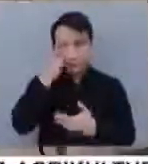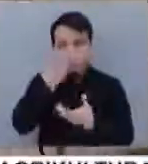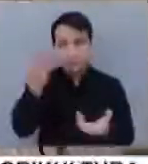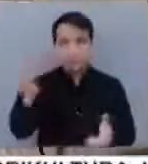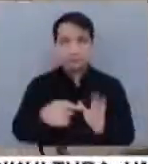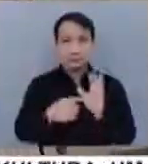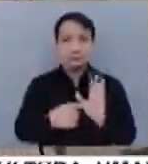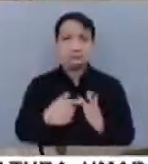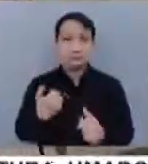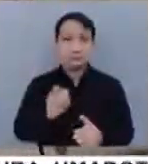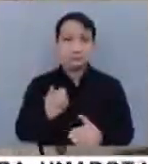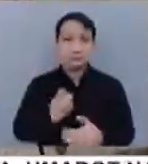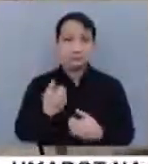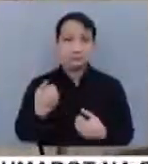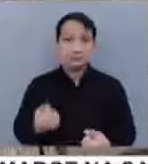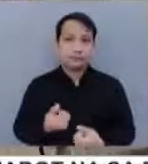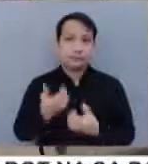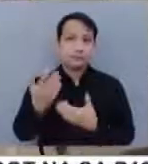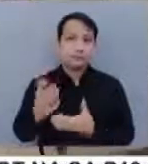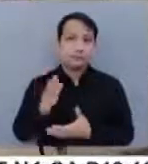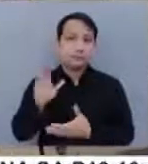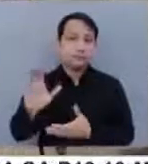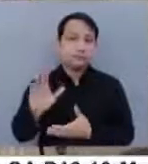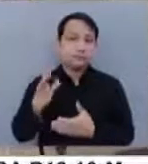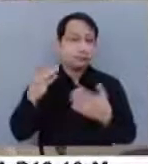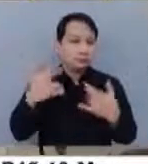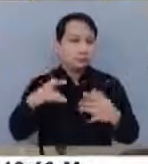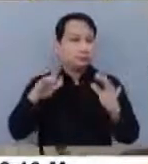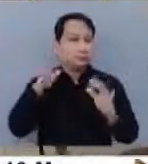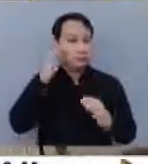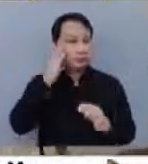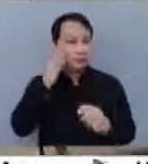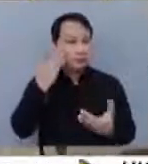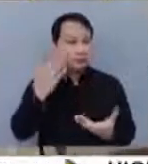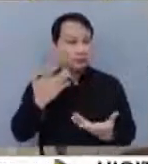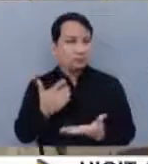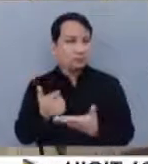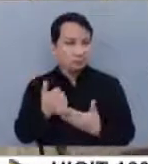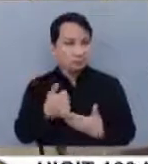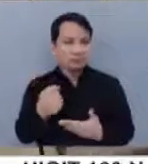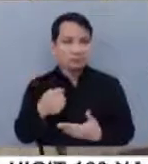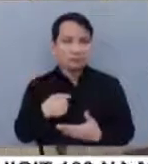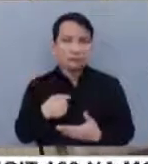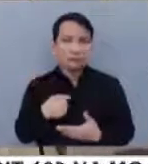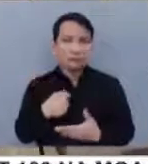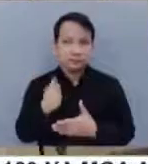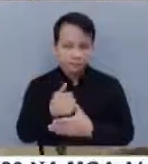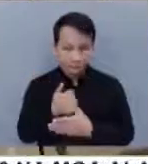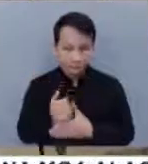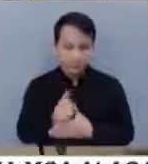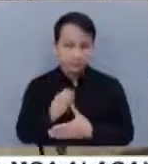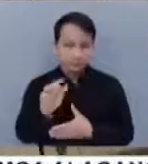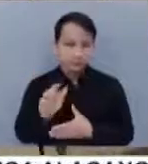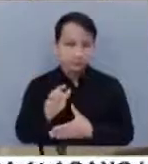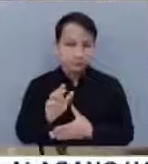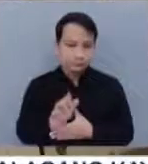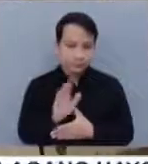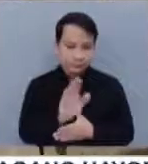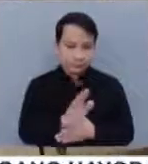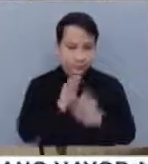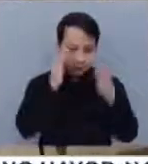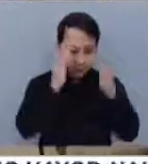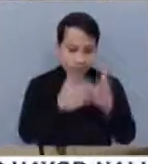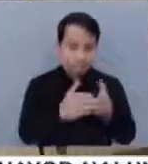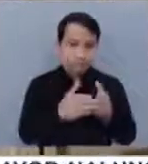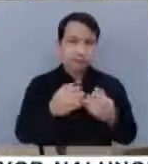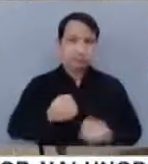sarili. Nakakatulong siya kasi nakaka-relax siya sa akin. Tapos, nagkakaroon ako ng avenue para ma-spill lahat ng